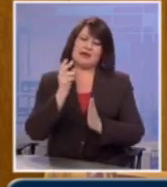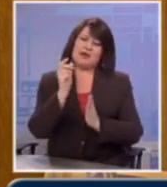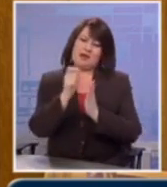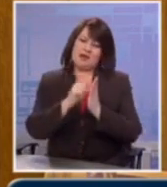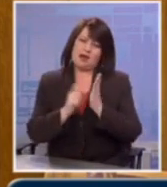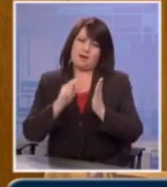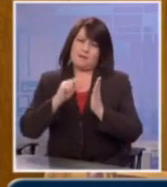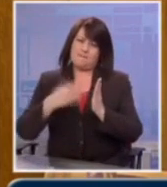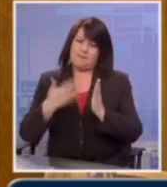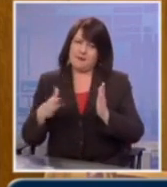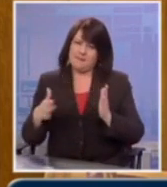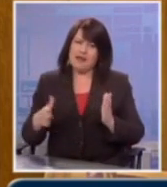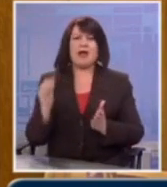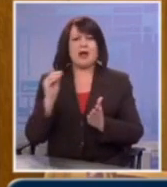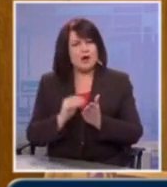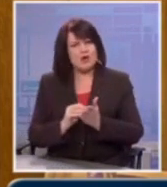ξαναγίνεται